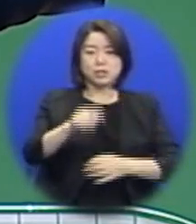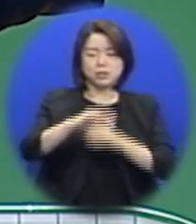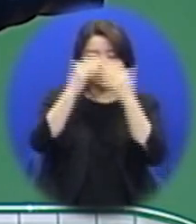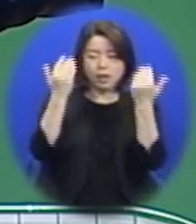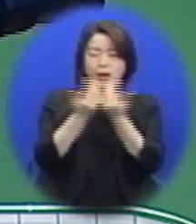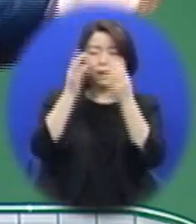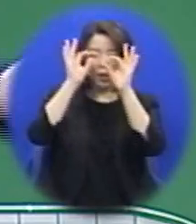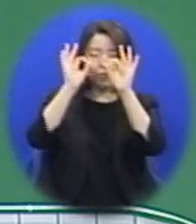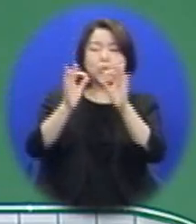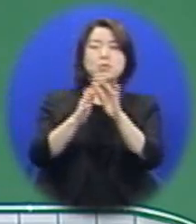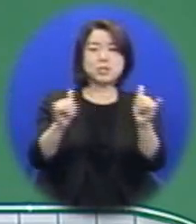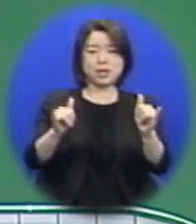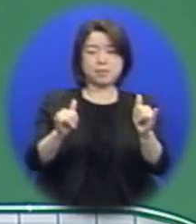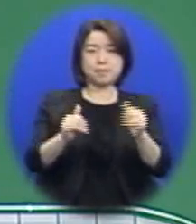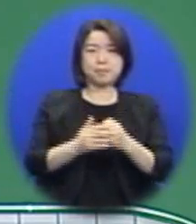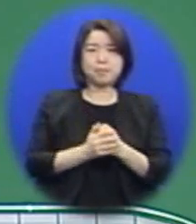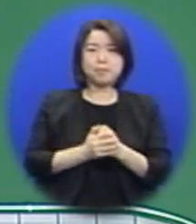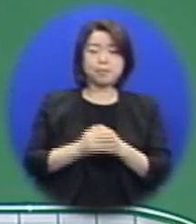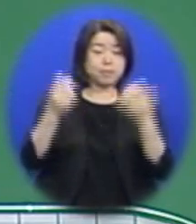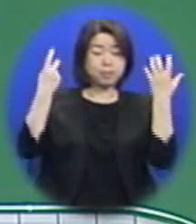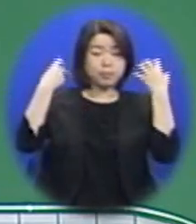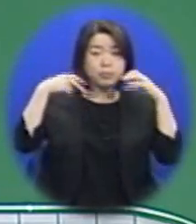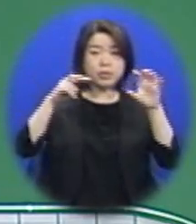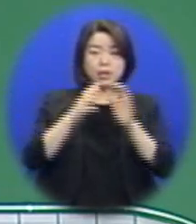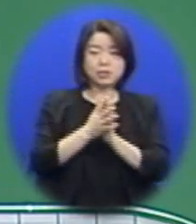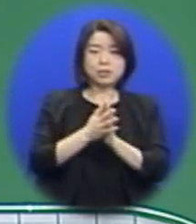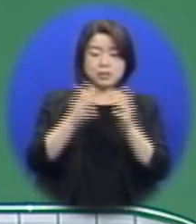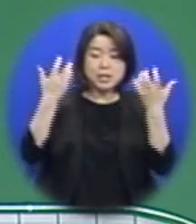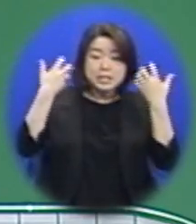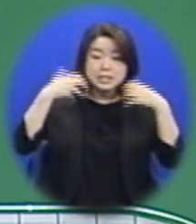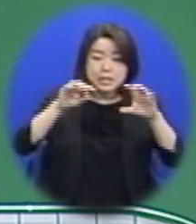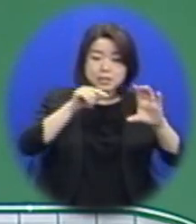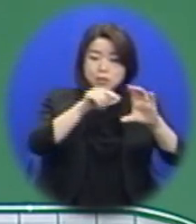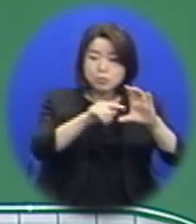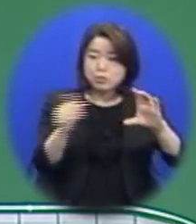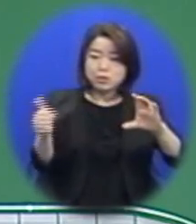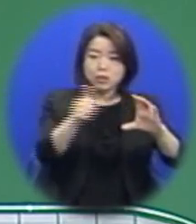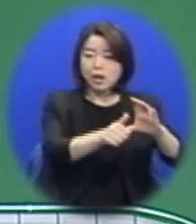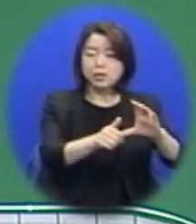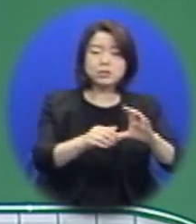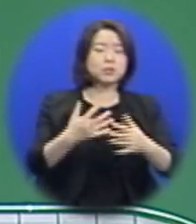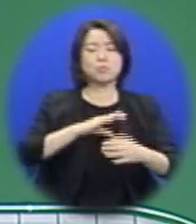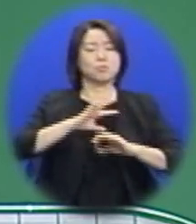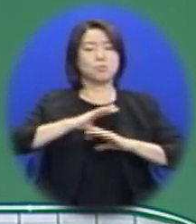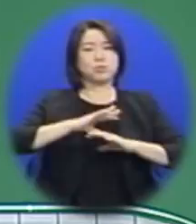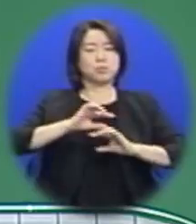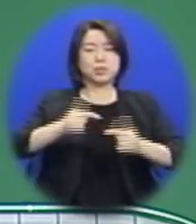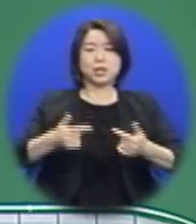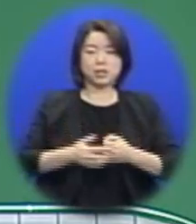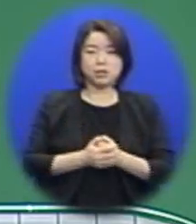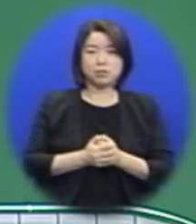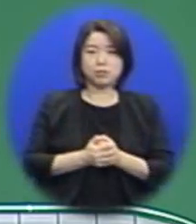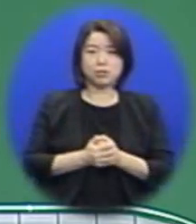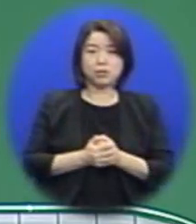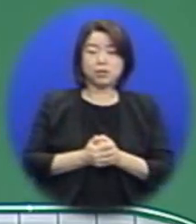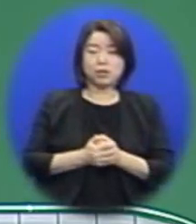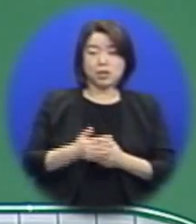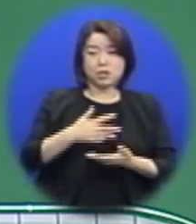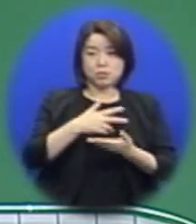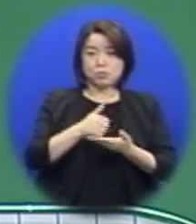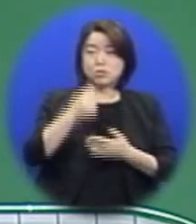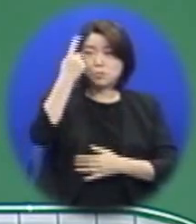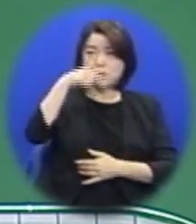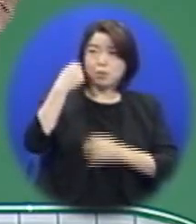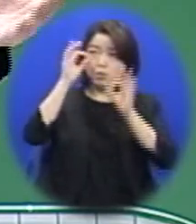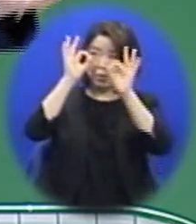사람이니까. 다니엘은 사자굴에 들어가는 게 무섭지가 않았어요. 여러분, 주님의 얼굴을